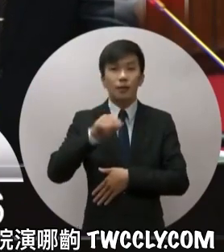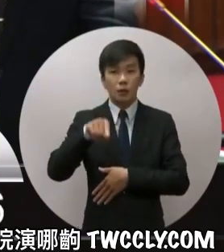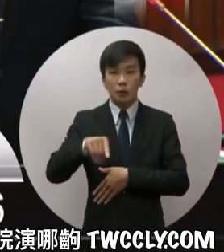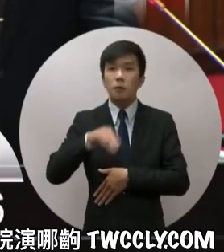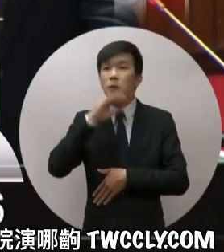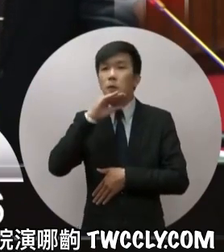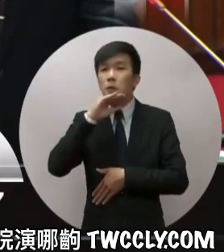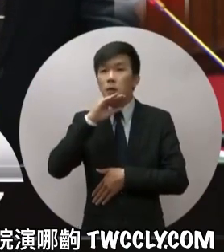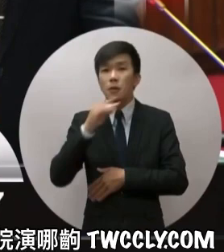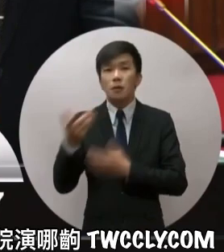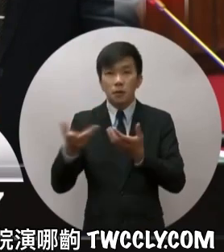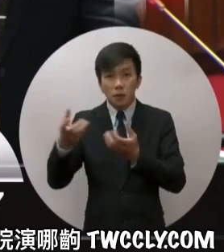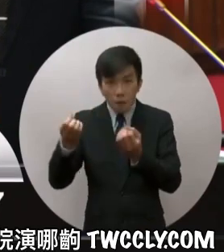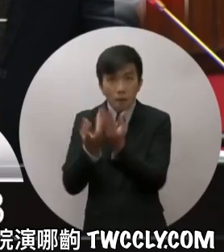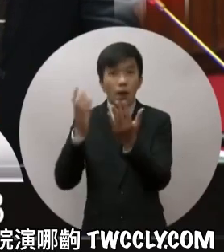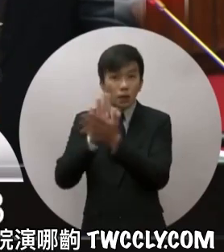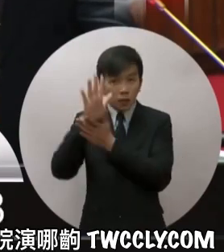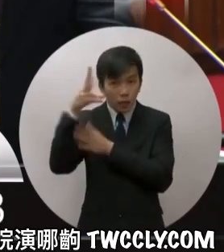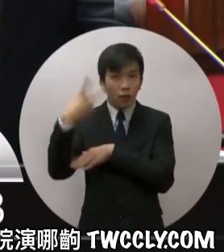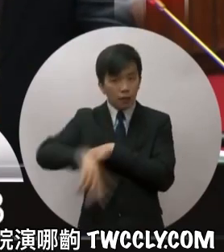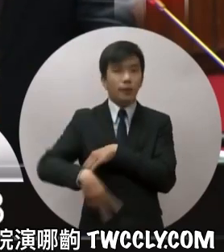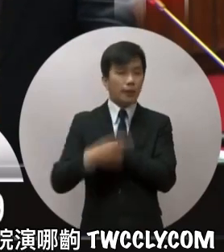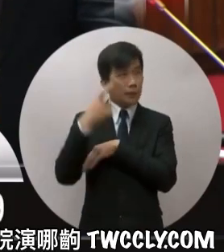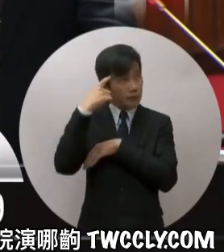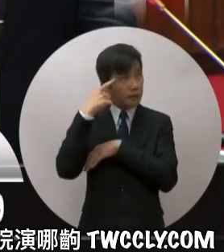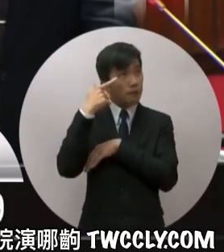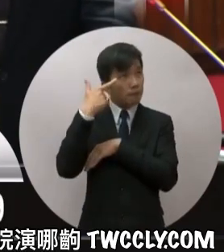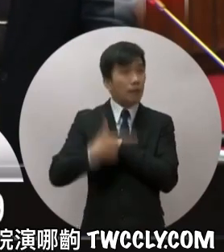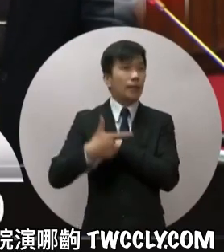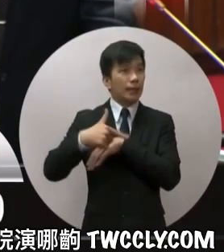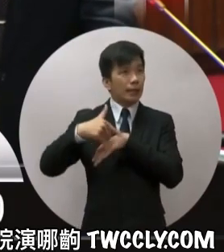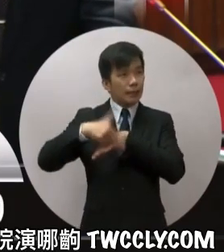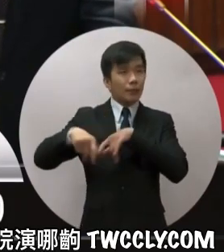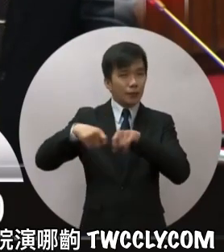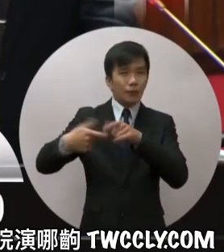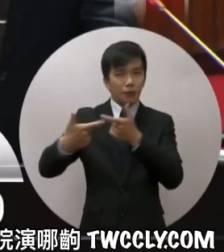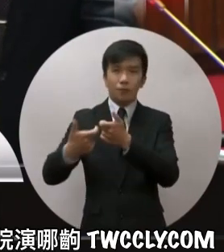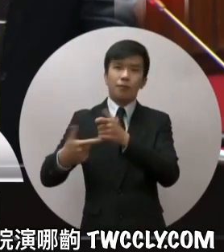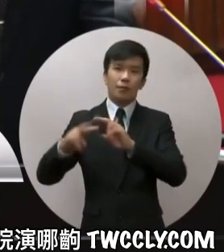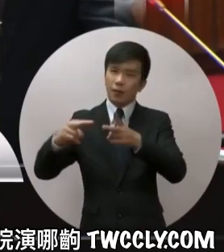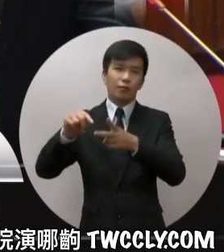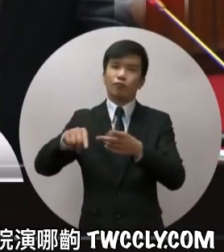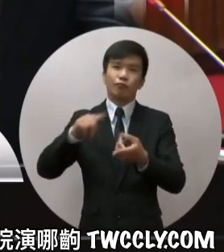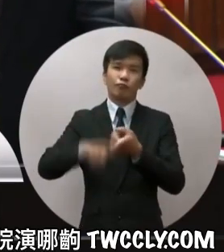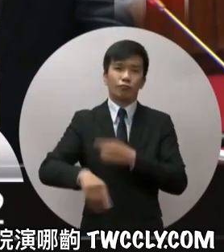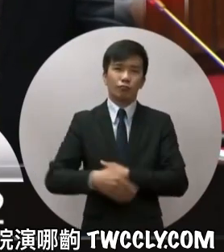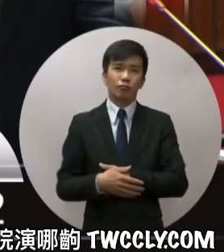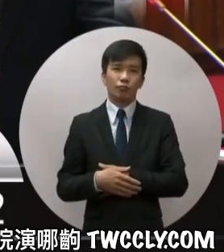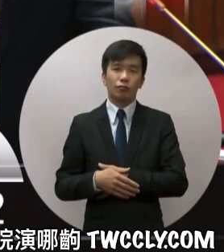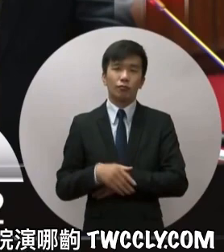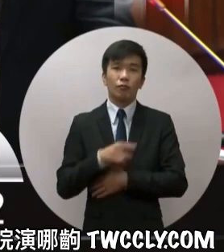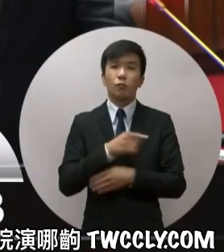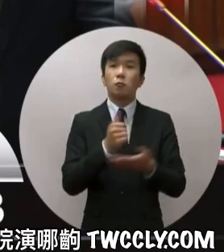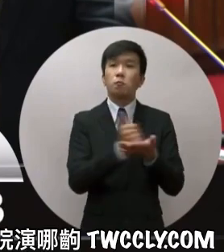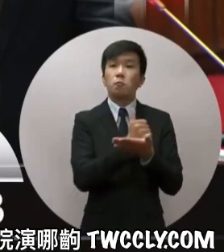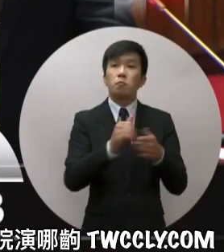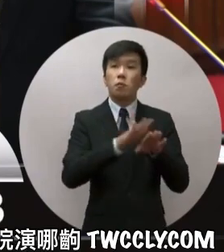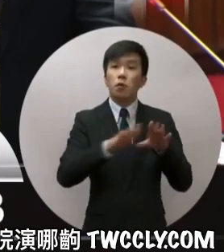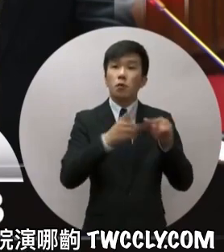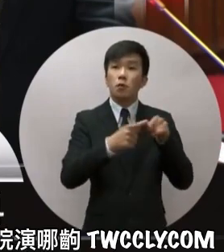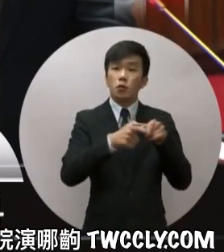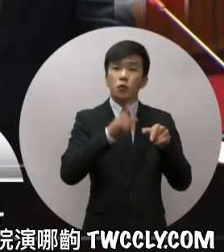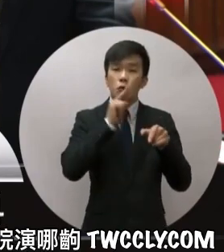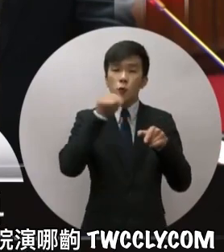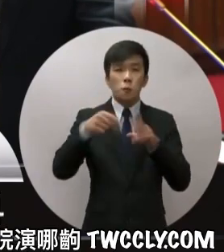那所以這個部分我覺得內部的行政上還是有一個疏失啊那所以在運安中心說這個車體的這個